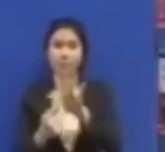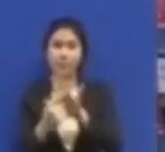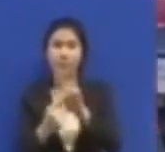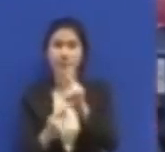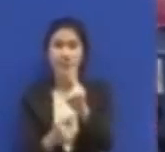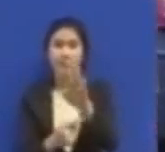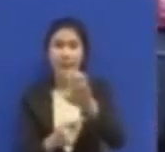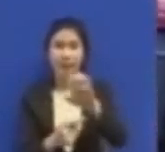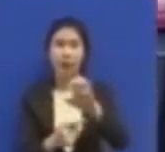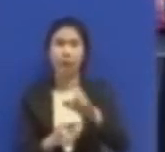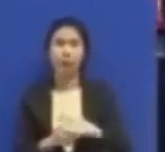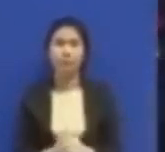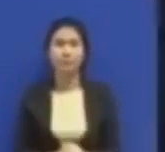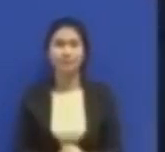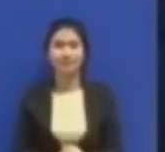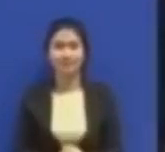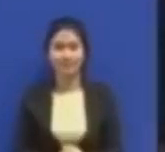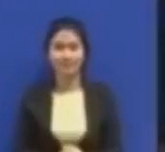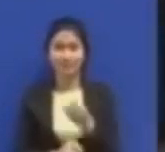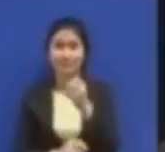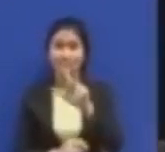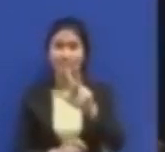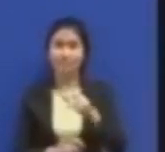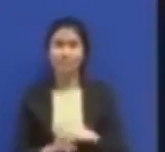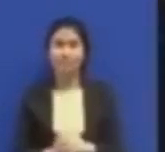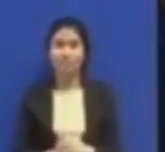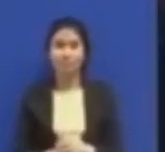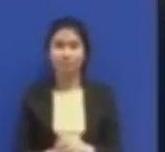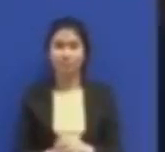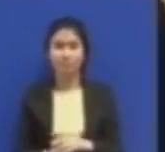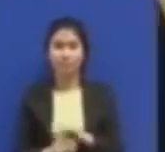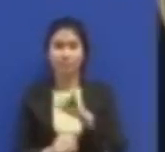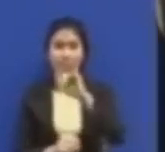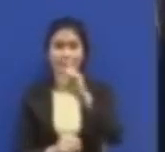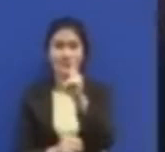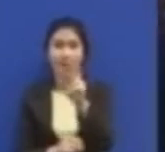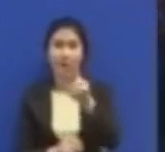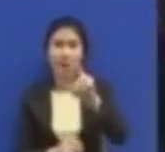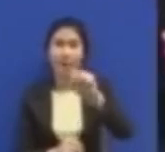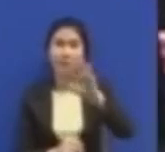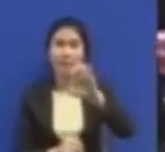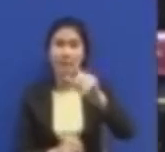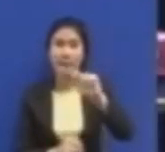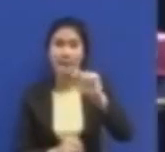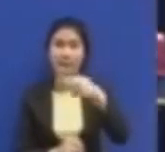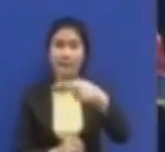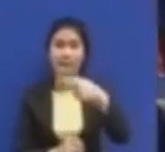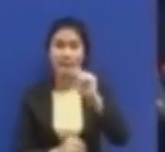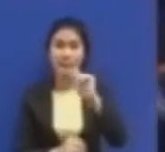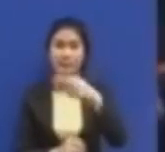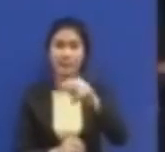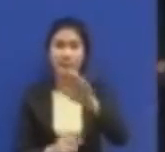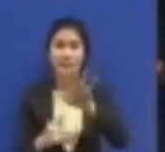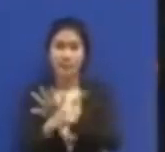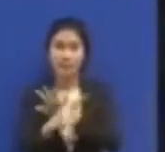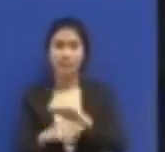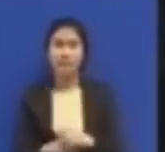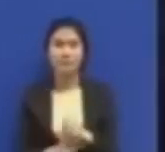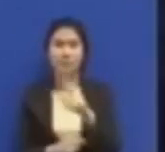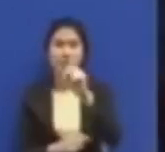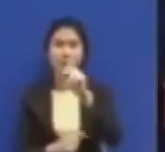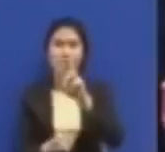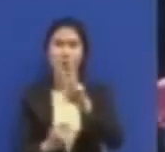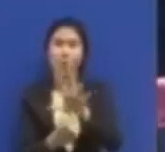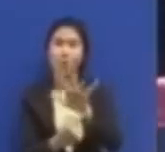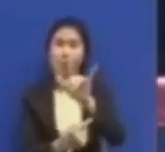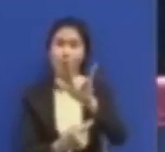แก้วสุทธร 13.นายไกรสิทธิ์ตันติศิลิน 14. นายขวัญชาติว